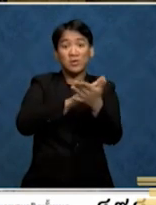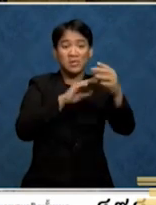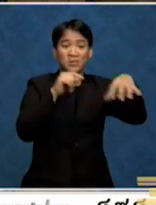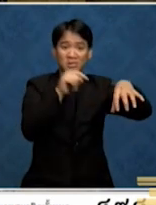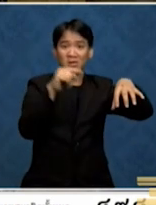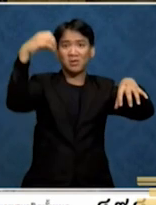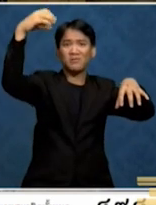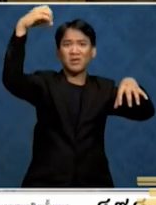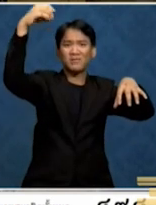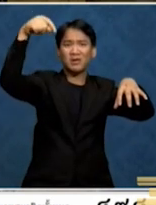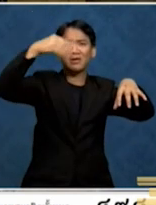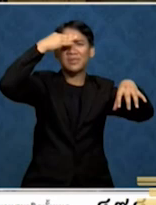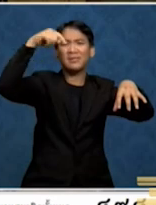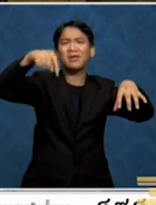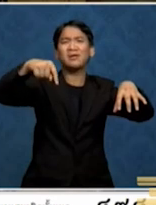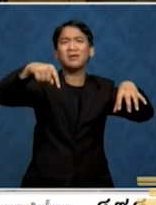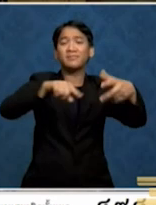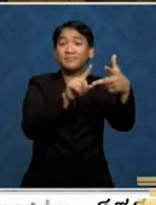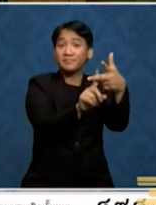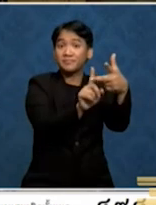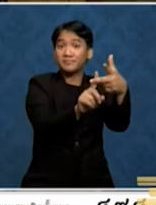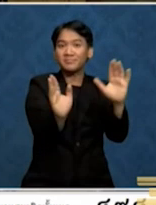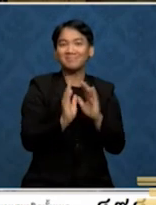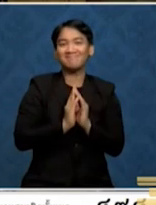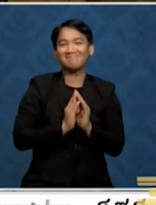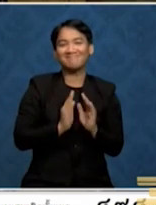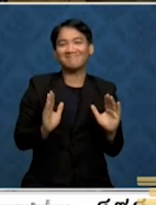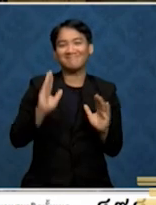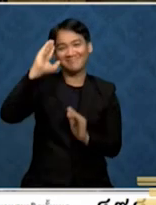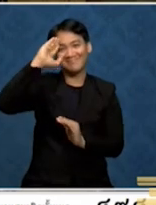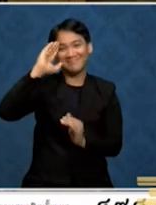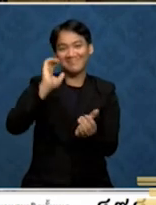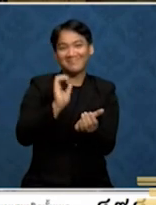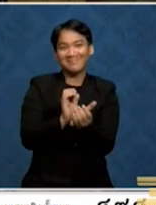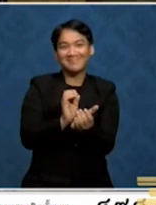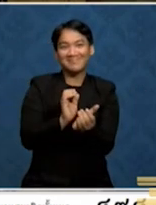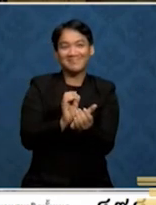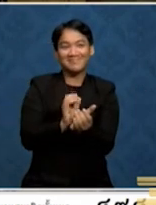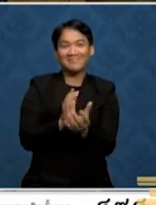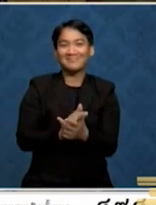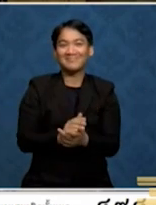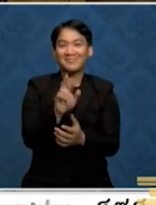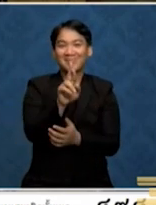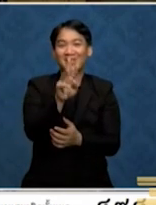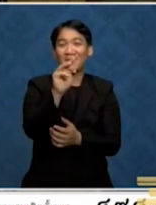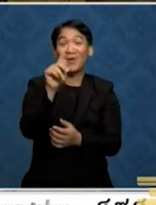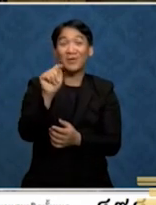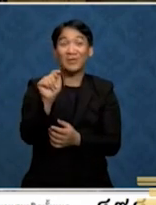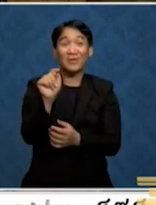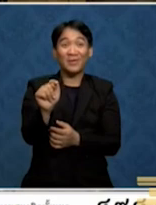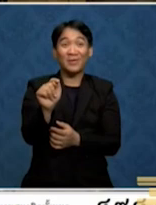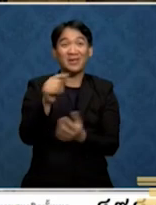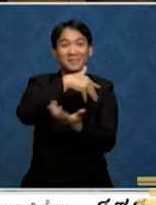ได้ค่ะท่านประธานประเด็นที่3ขอขอบคุณไปยังท่านพลตรีเอกพัชรวาทวงสุวรรณท่านรัฐมนตรีว่าการกระทรวงทรัพย